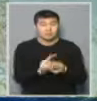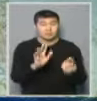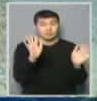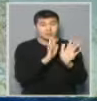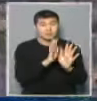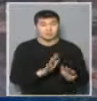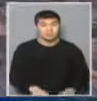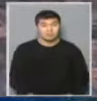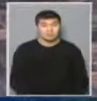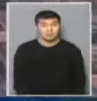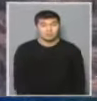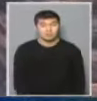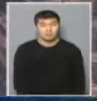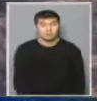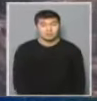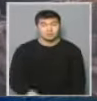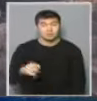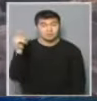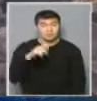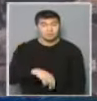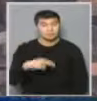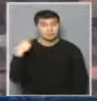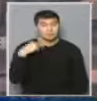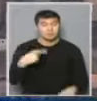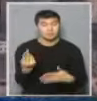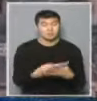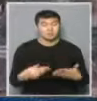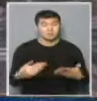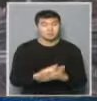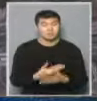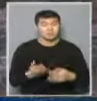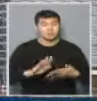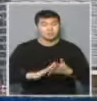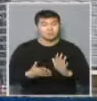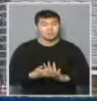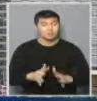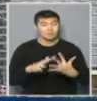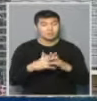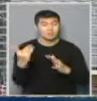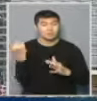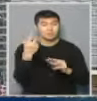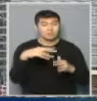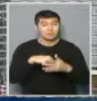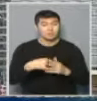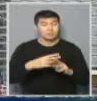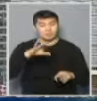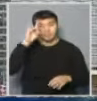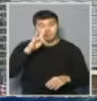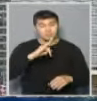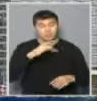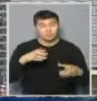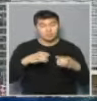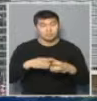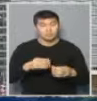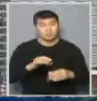климата. В рамках визита президента планируется подписание нового соглашения в сфере сельского хозяйства. Казахстанская